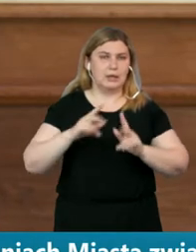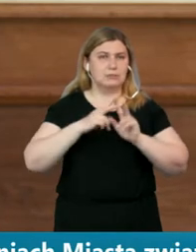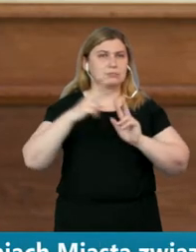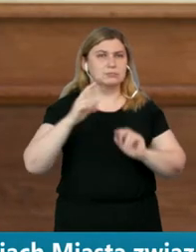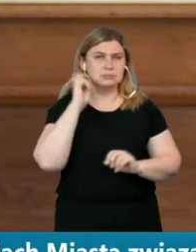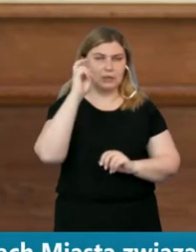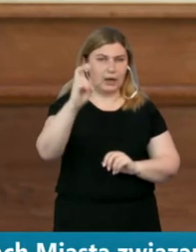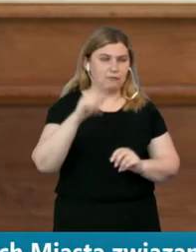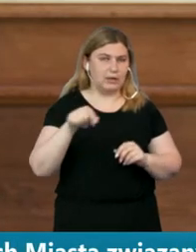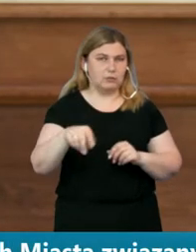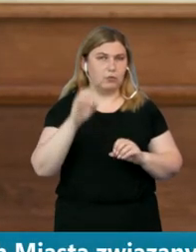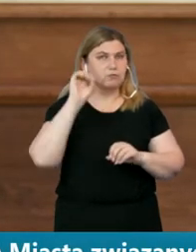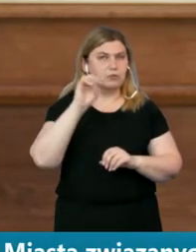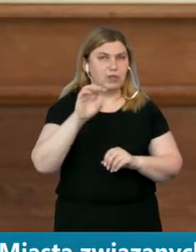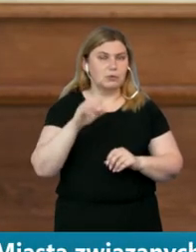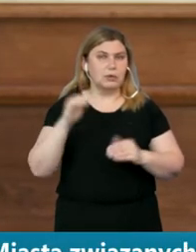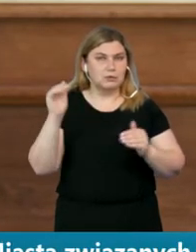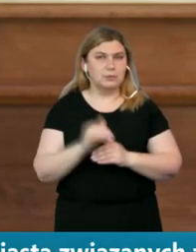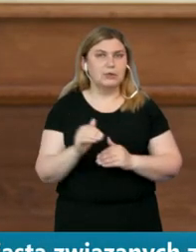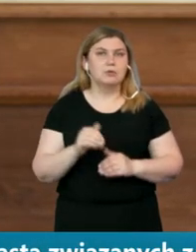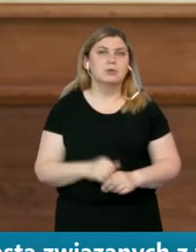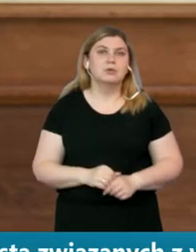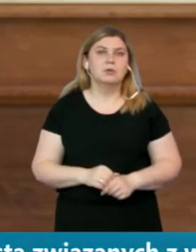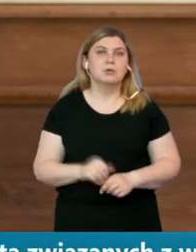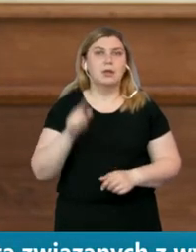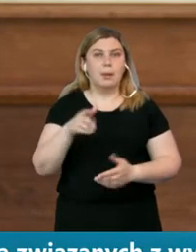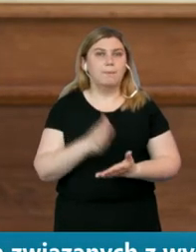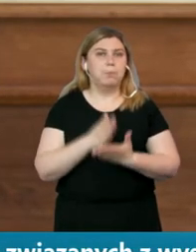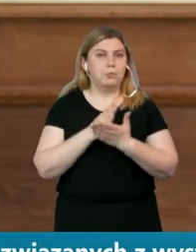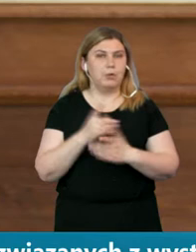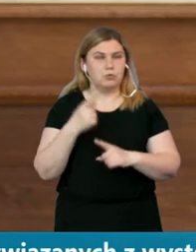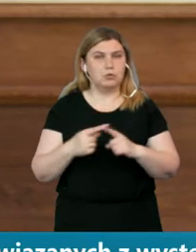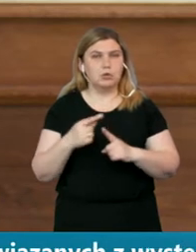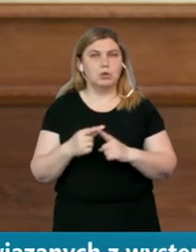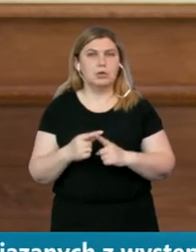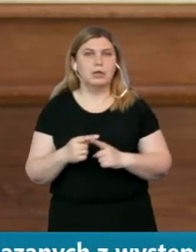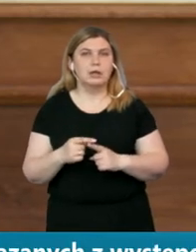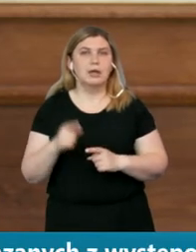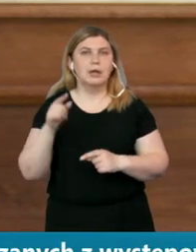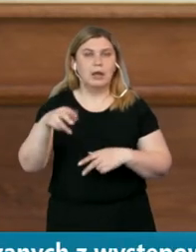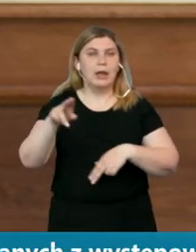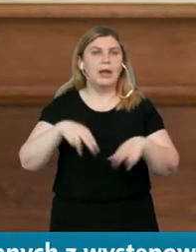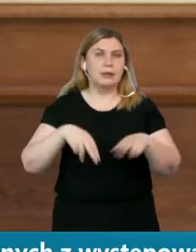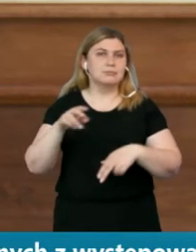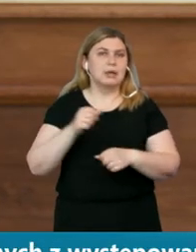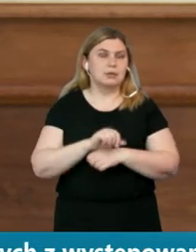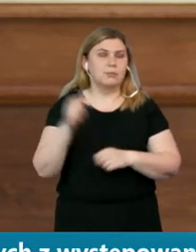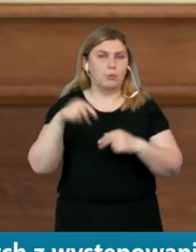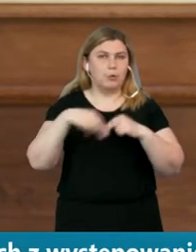nadzieję, że to nieco pomoże. No niestety estakada musi być kiedyś wyremontowana